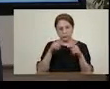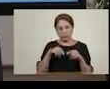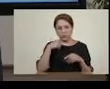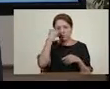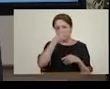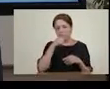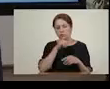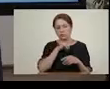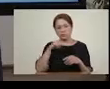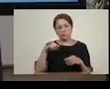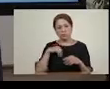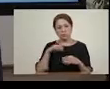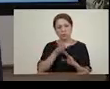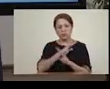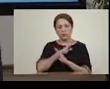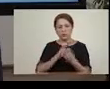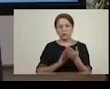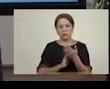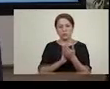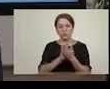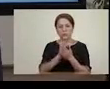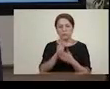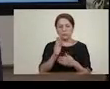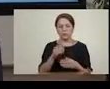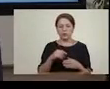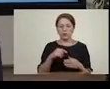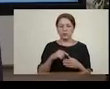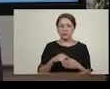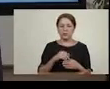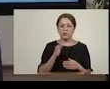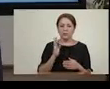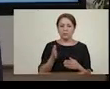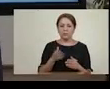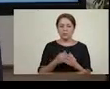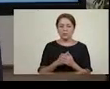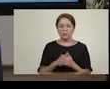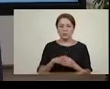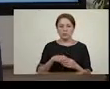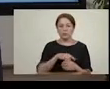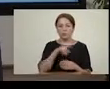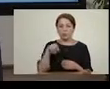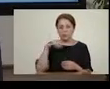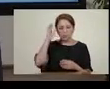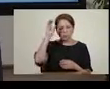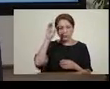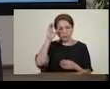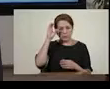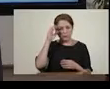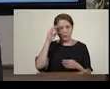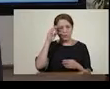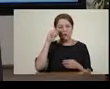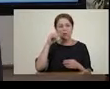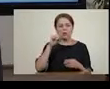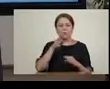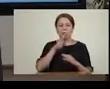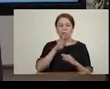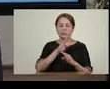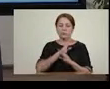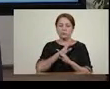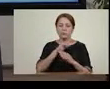nobud bo'ladigan o'simliklarni 1 yillik o'simliklarga kiritamiz. O'zbekistonda uchraydigan o'simliklarning yarmidan